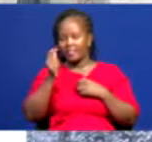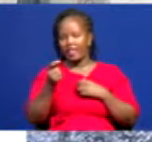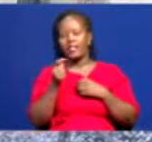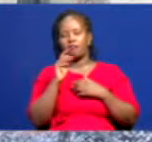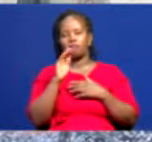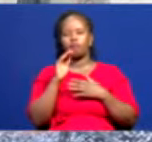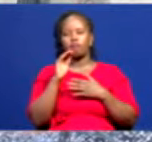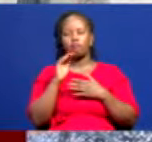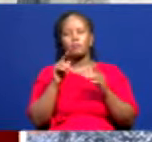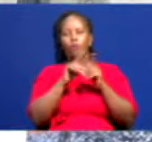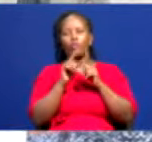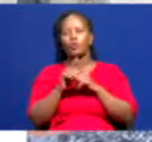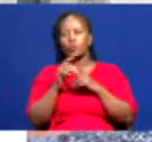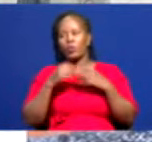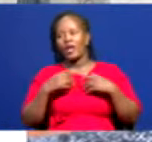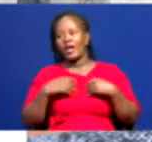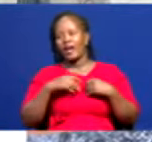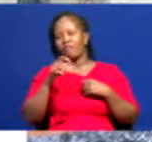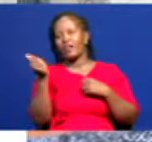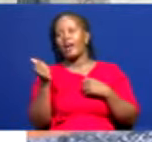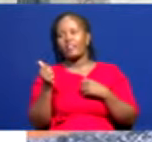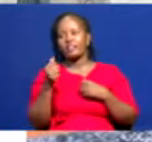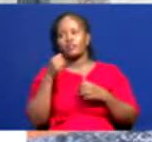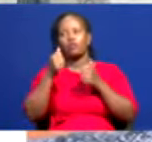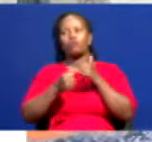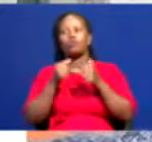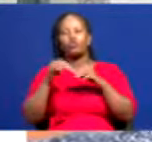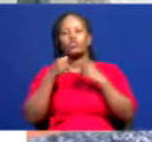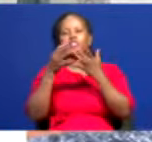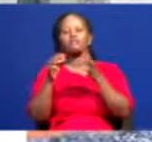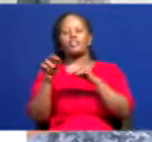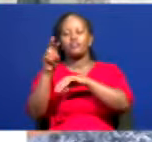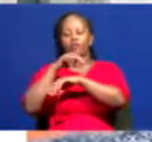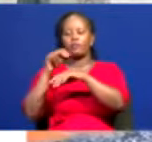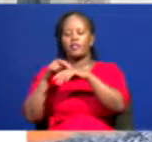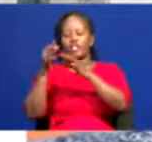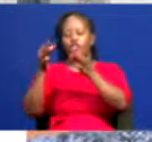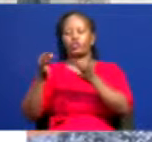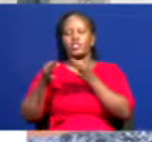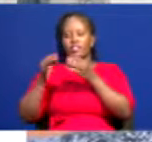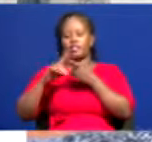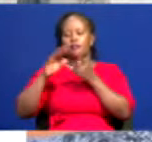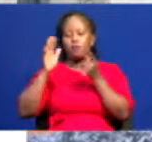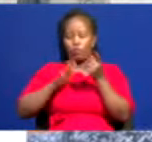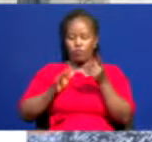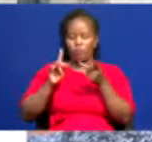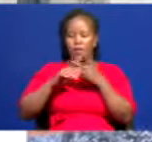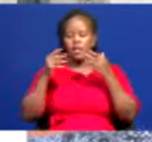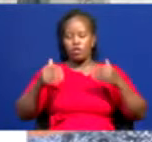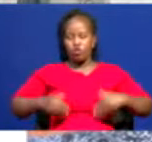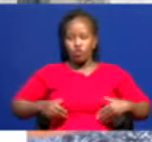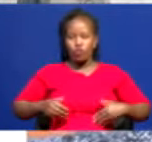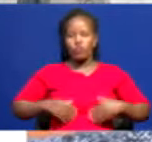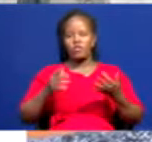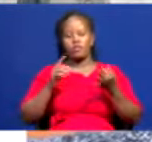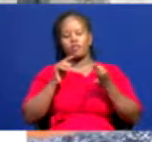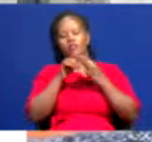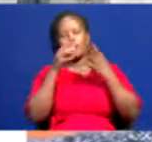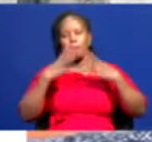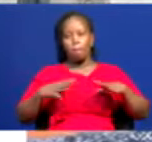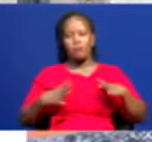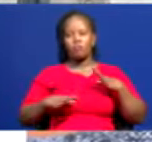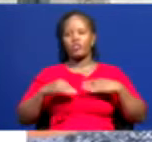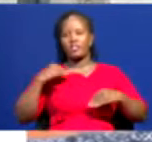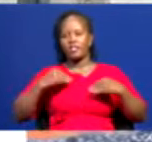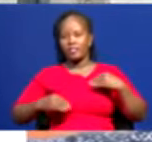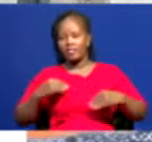kulikuwa na circular ambayo imepatianwa kutoka National Treasury, akina mama, vijana na wale ambao wanaishi na